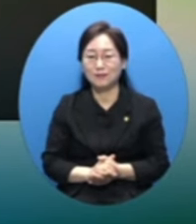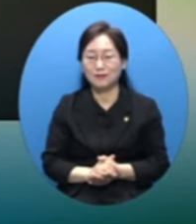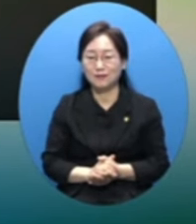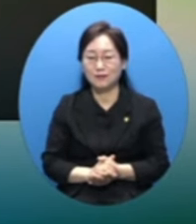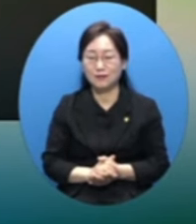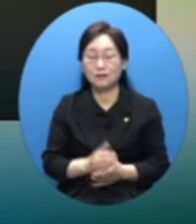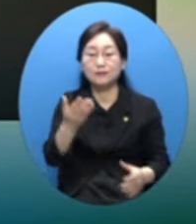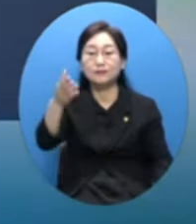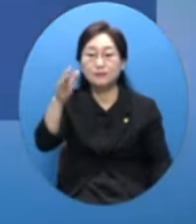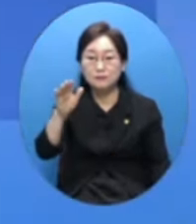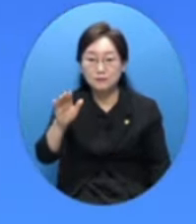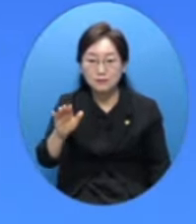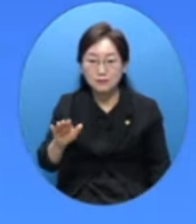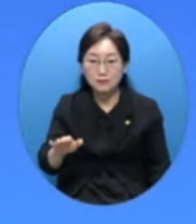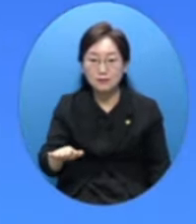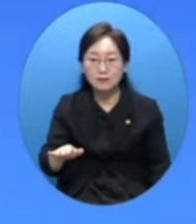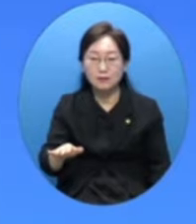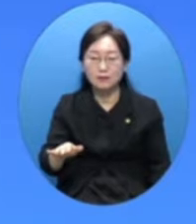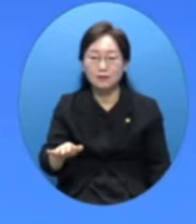그런데